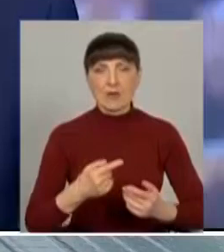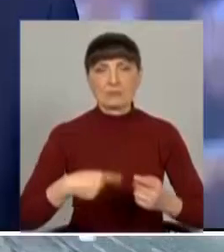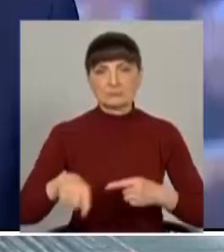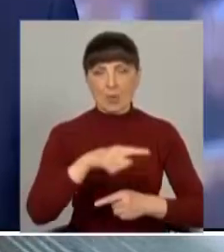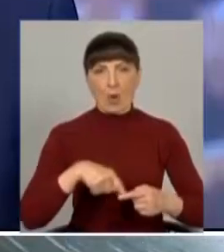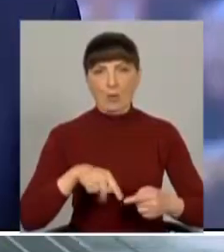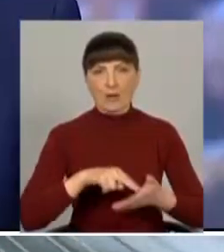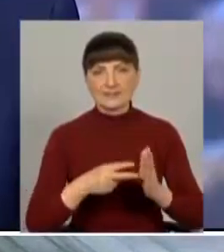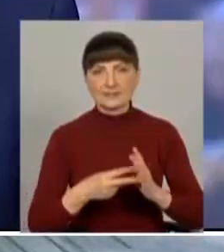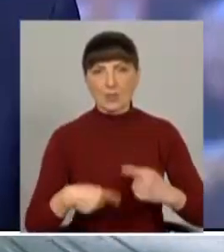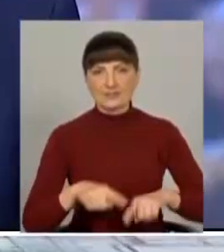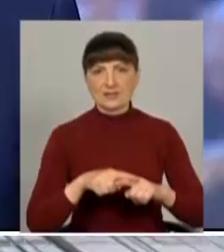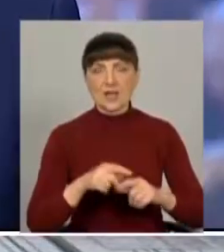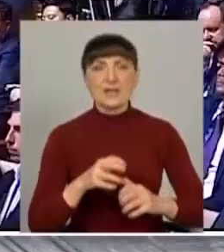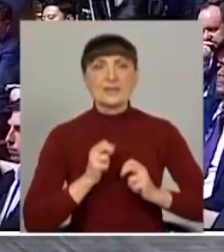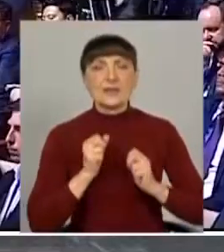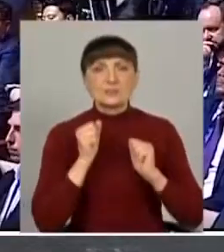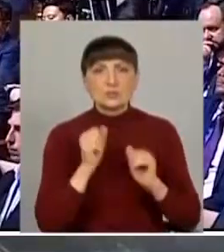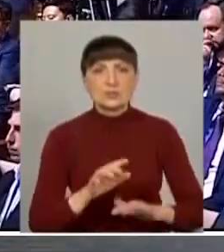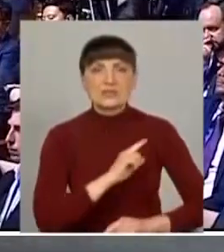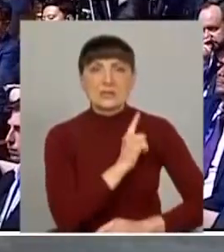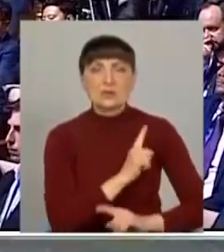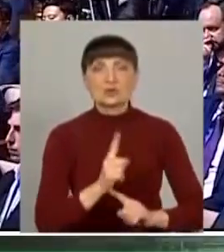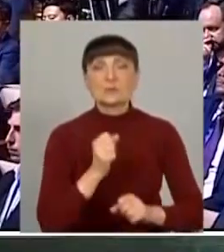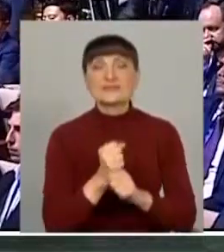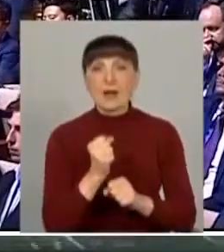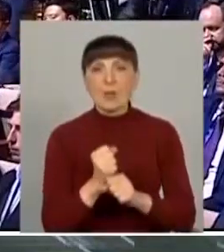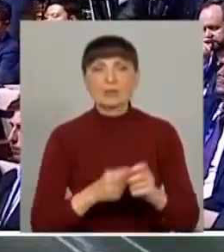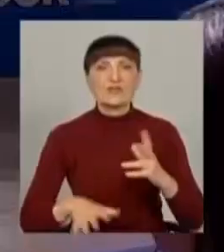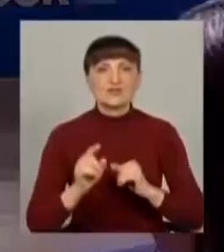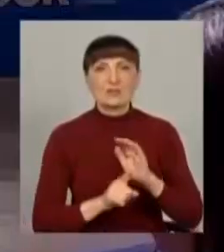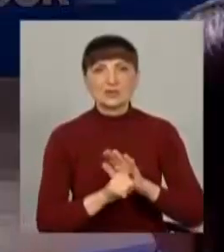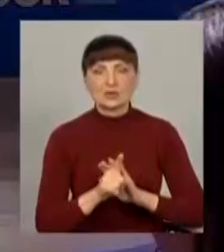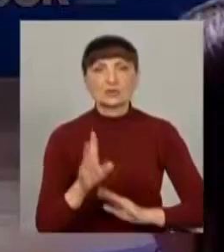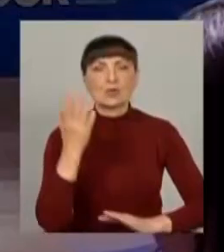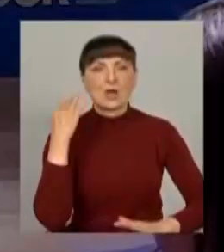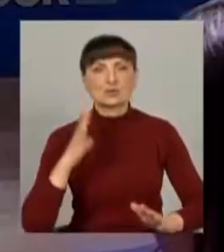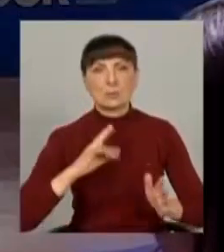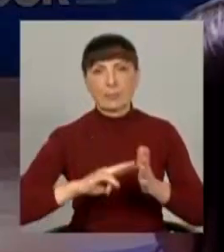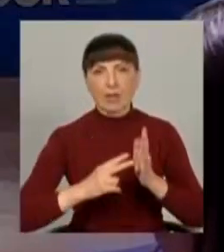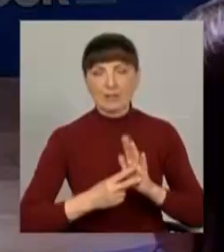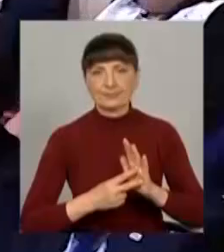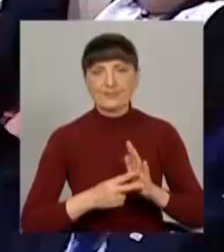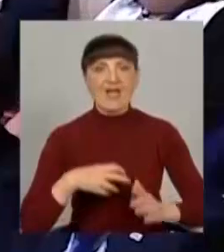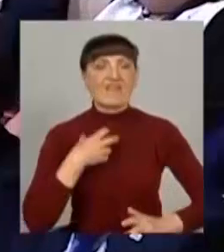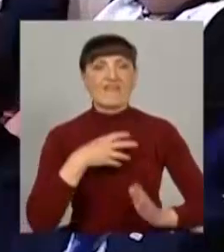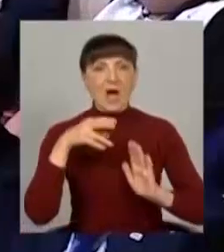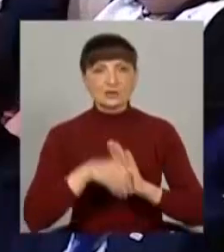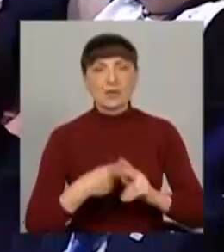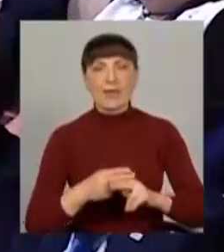организацией. И приложить максимум усилий, чтобы заработало все, что запланировали ранее. Ключевым элементом была и